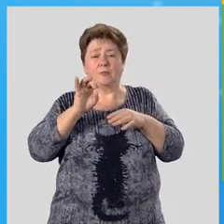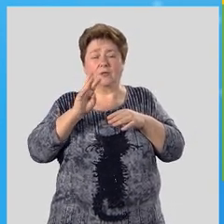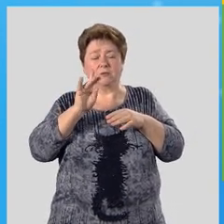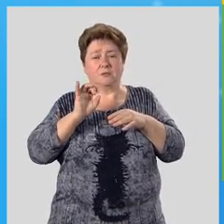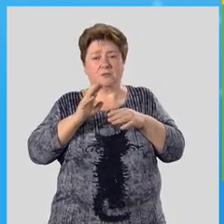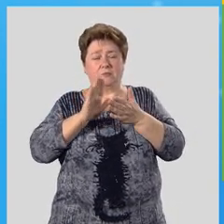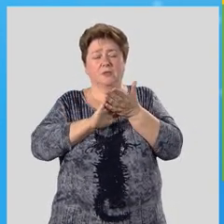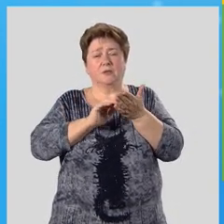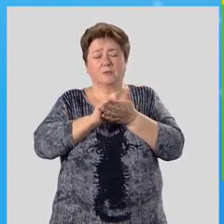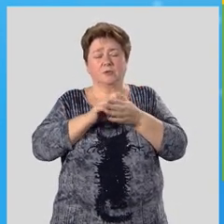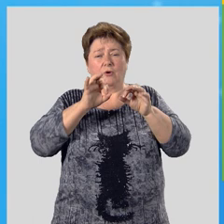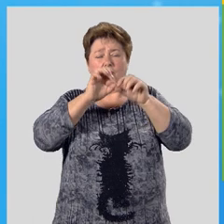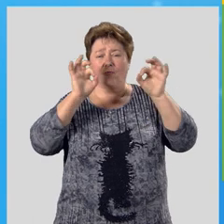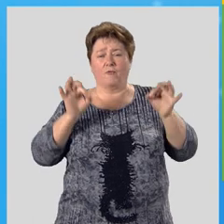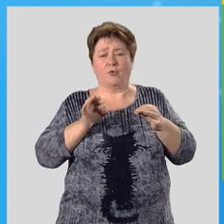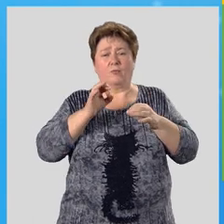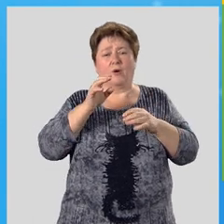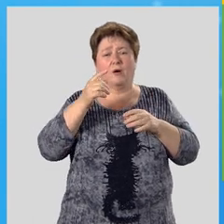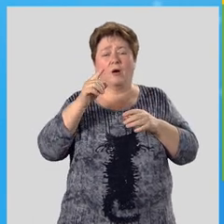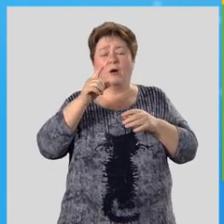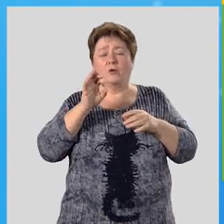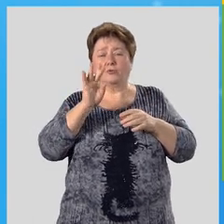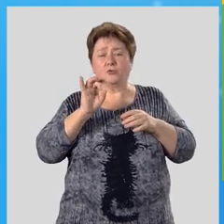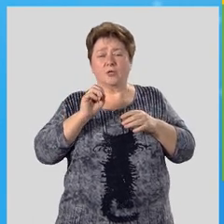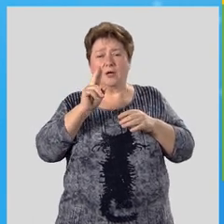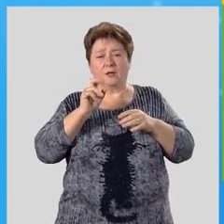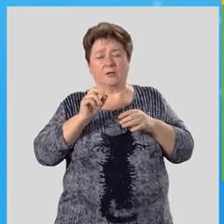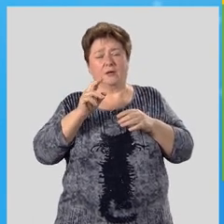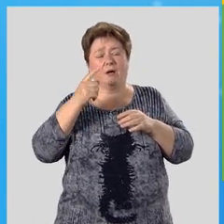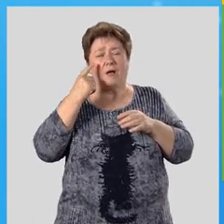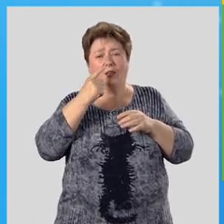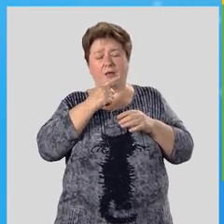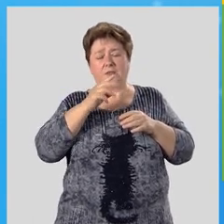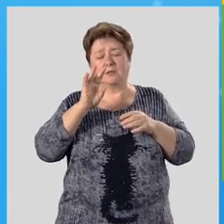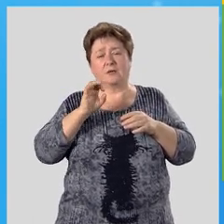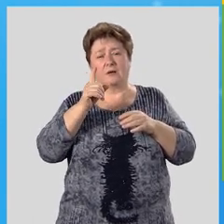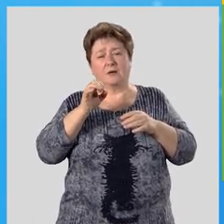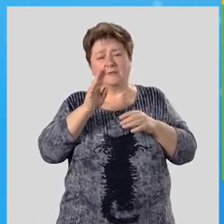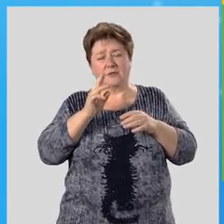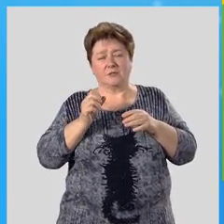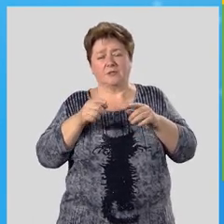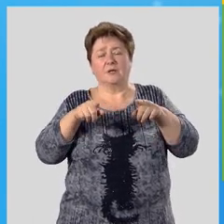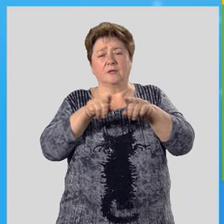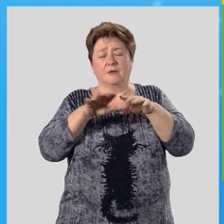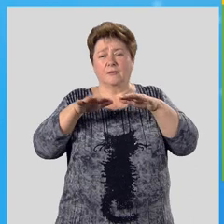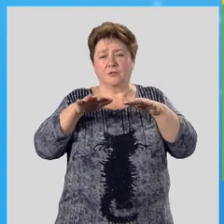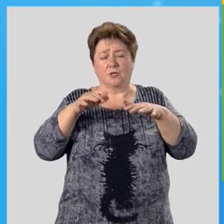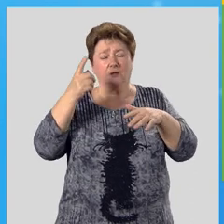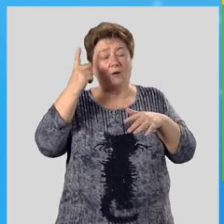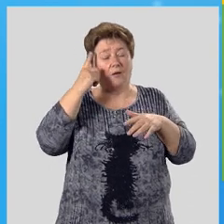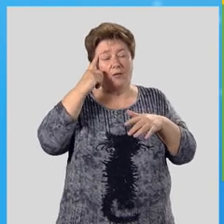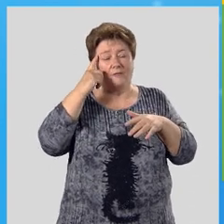– это нарушение формы хрусталика, роговицы или глаза, а также дрожание